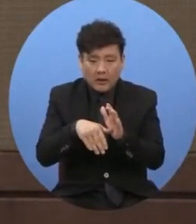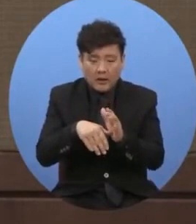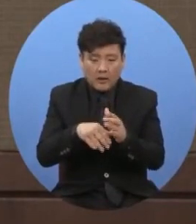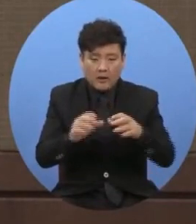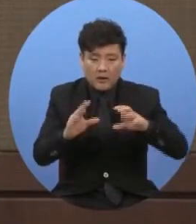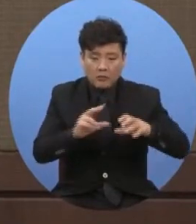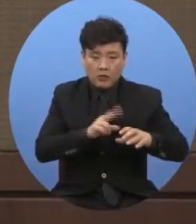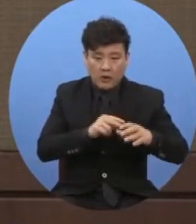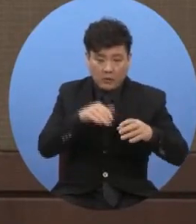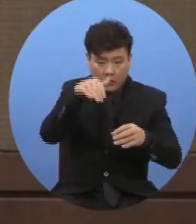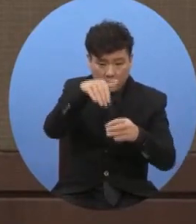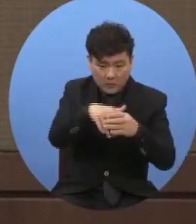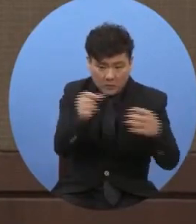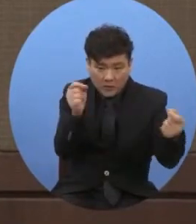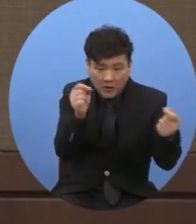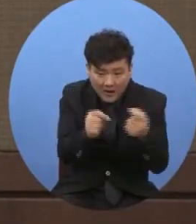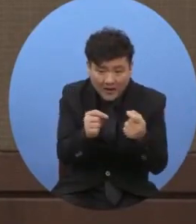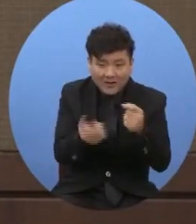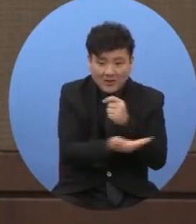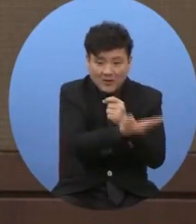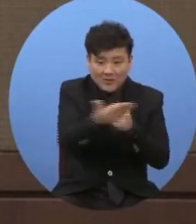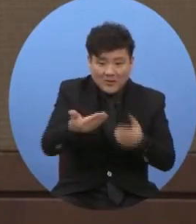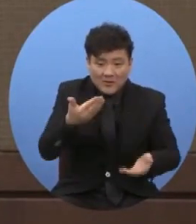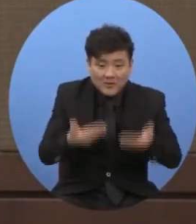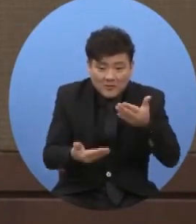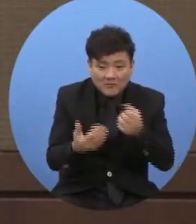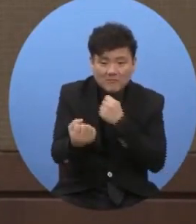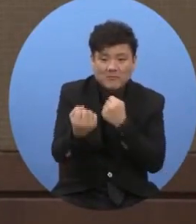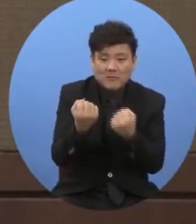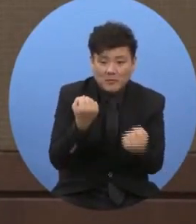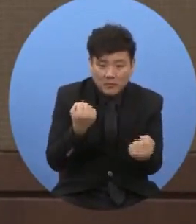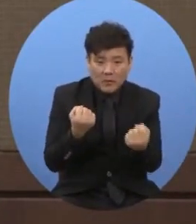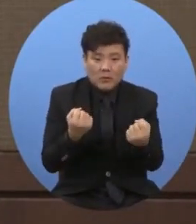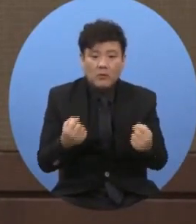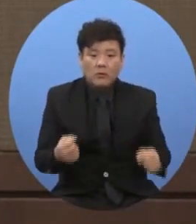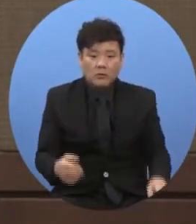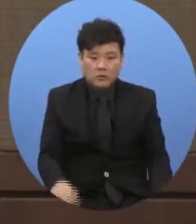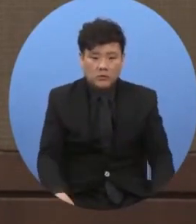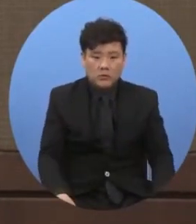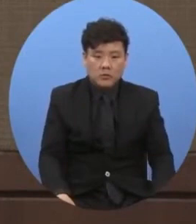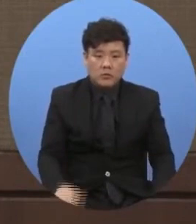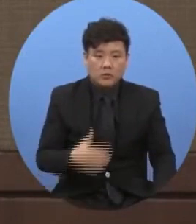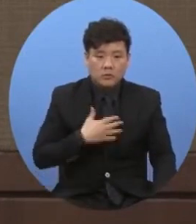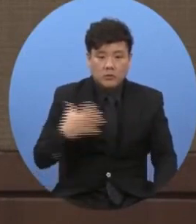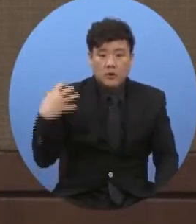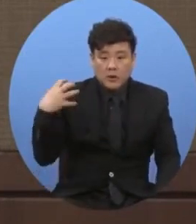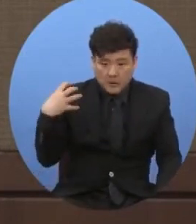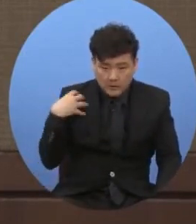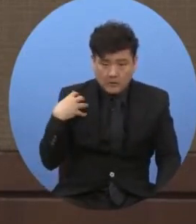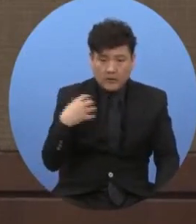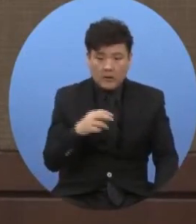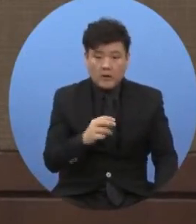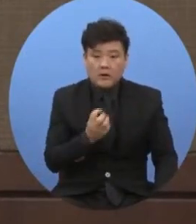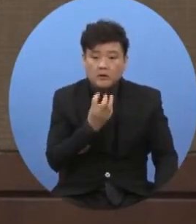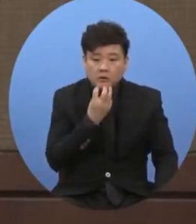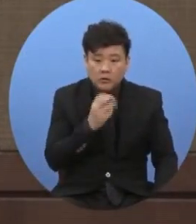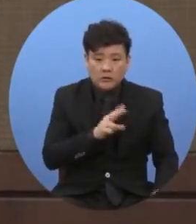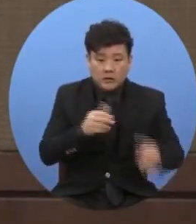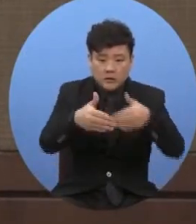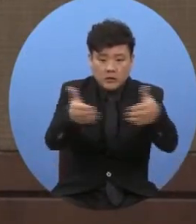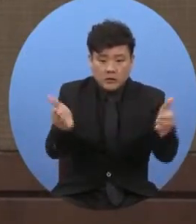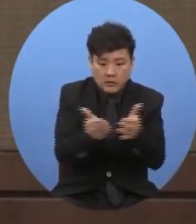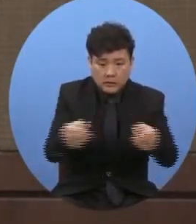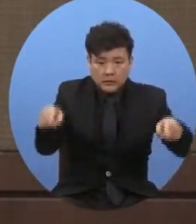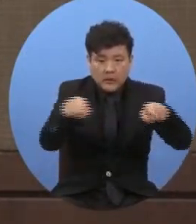각자 지역과 위치에서 많이 바쁘실 것 같은데 그럼에도 불구하고 저희의 위치에서 할 수 있는 것들을 이곳 서울시의회에서 함께 만들어갔으면 좋겠습니다.